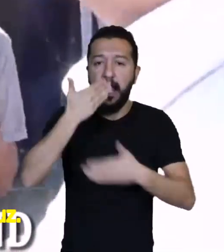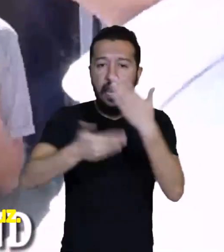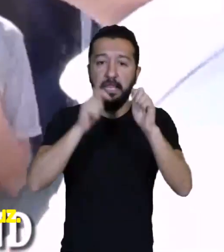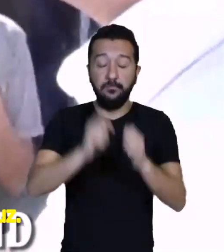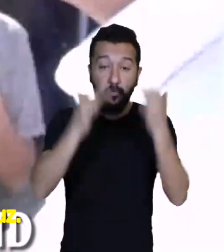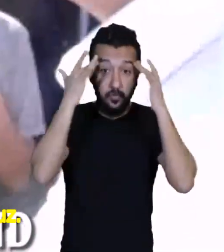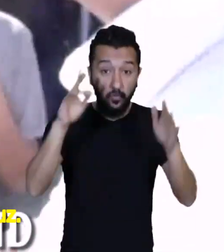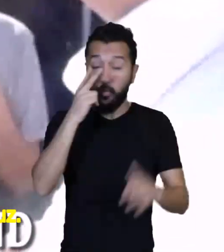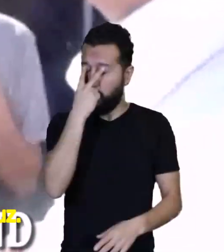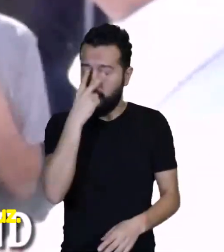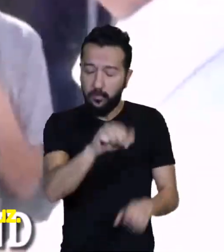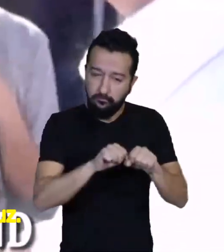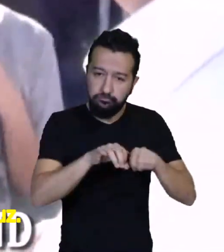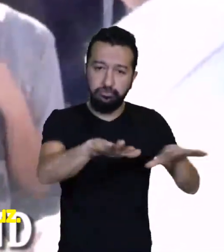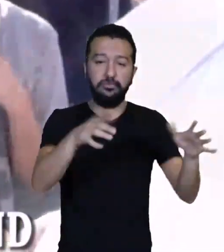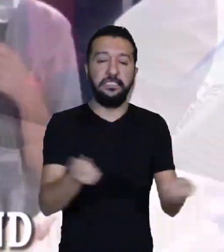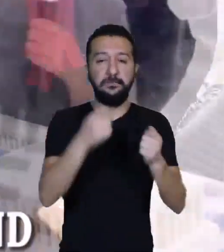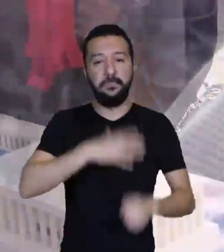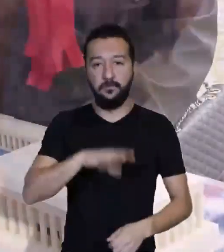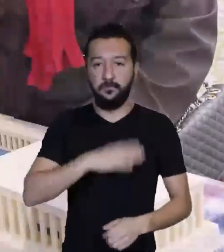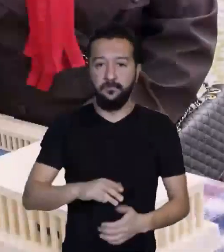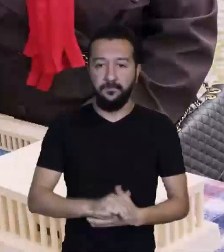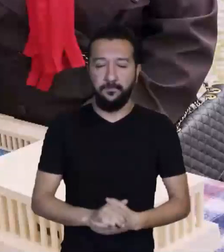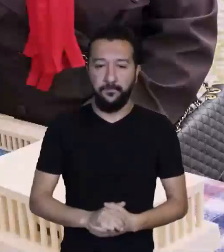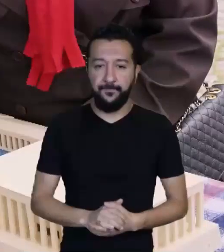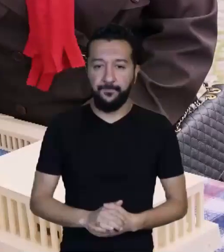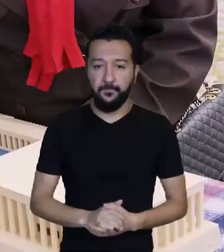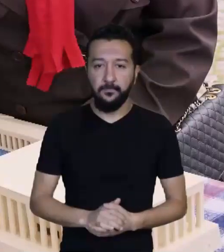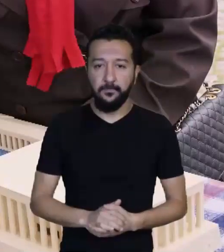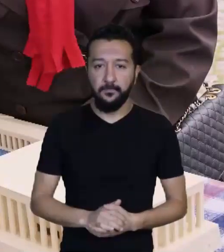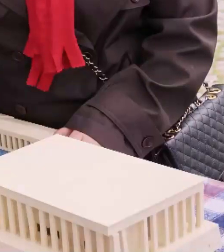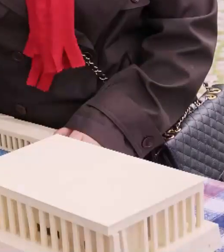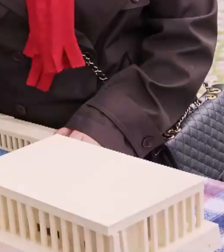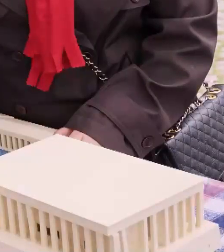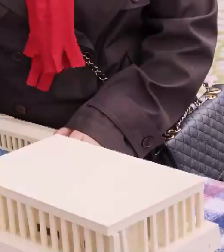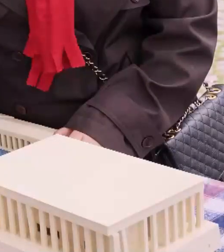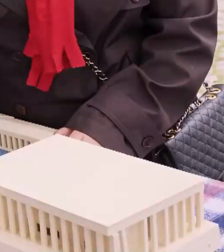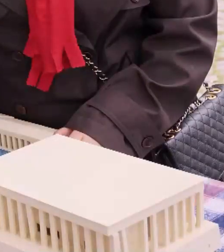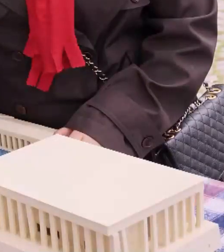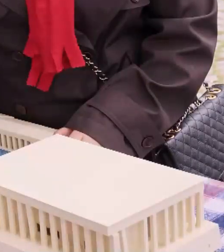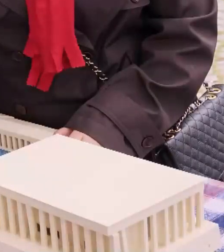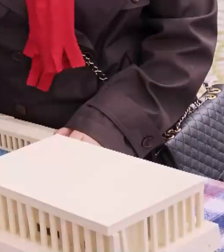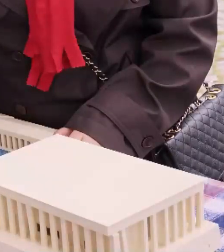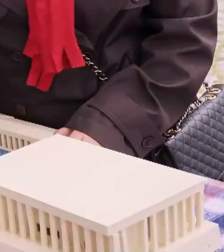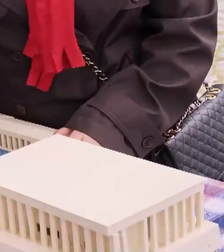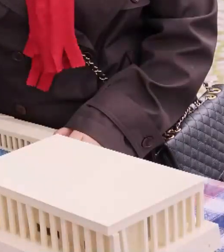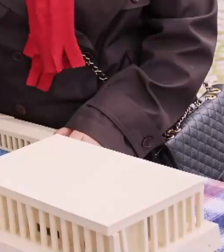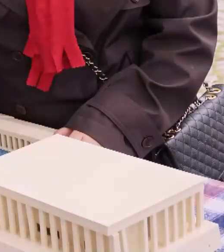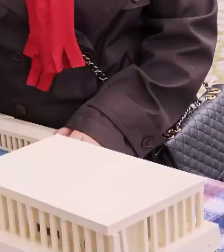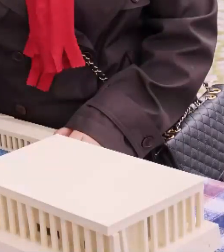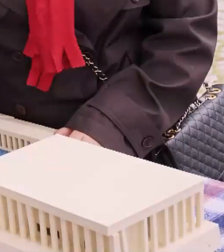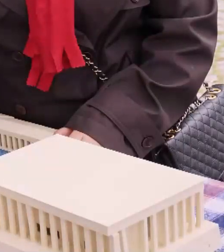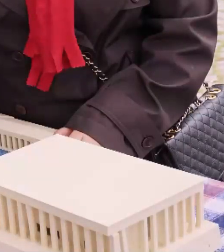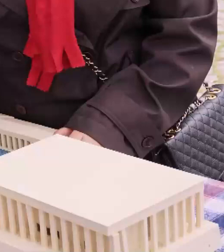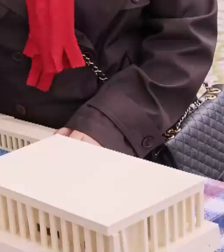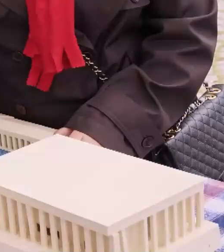roman kültürünü görme engellilerde yaygınlaştırmak istiyoruz. Anıtkabir'in maketine dokunan bir görme engelliye başka bir arkadaşı elinde